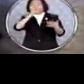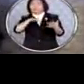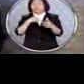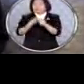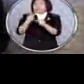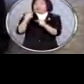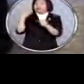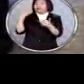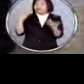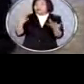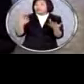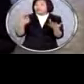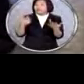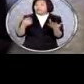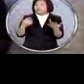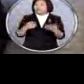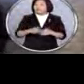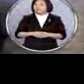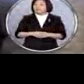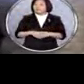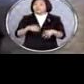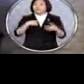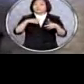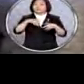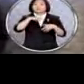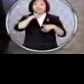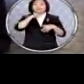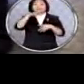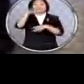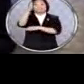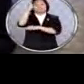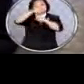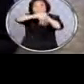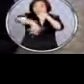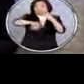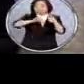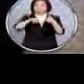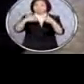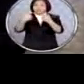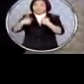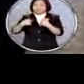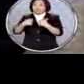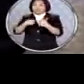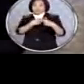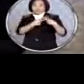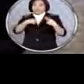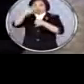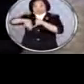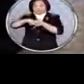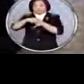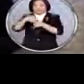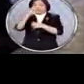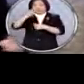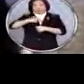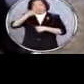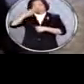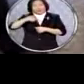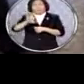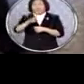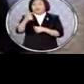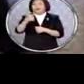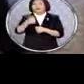来，不论是你的政府还是你的政党对我的攻击还不算少吗？我